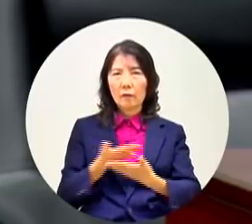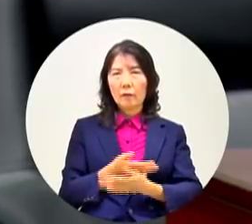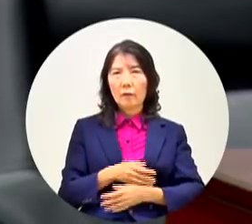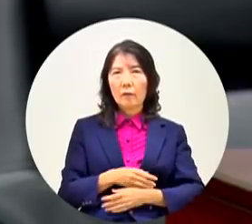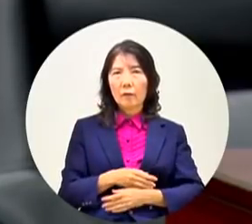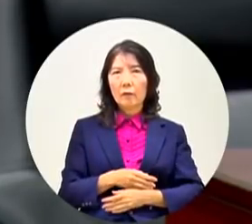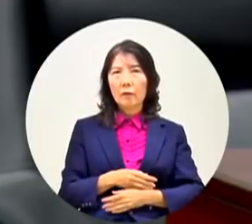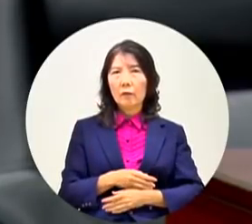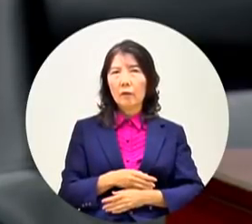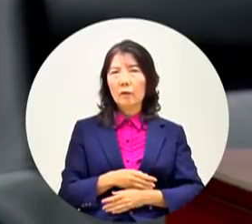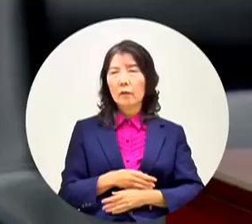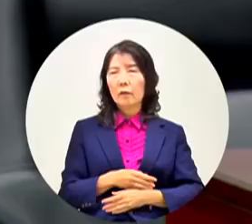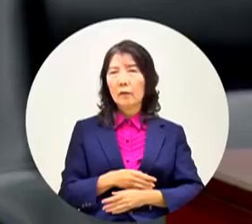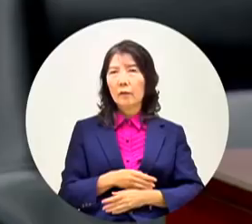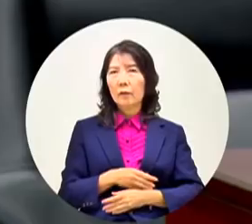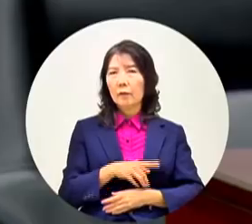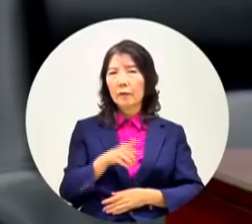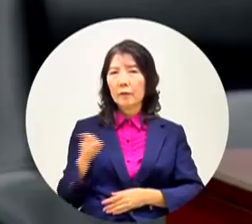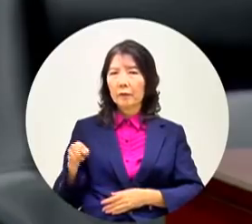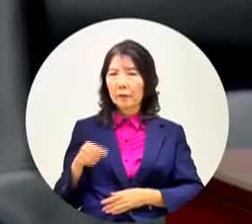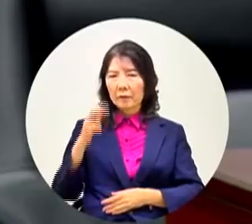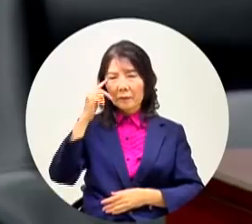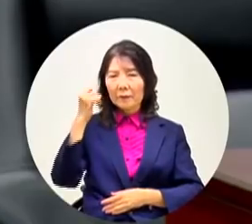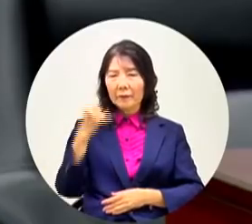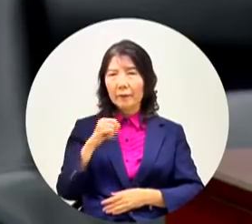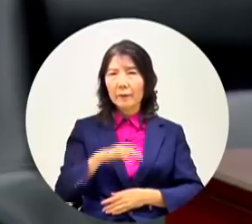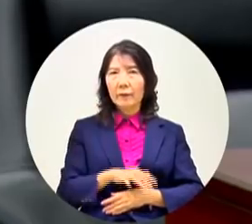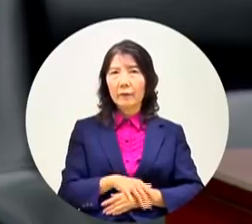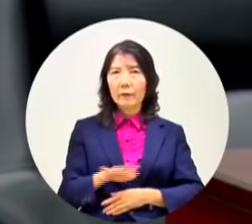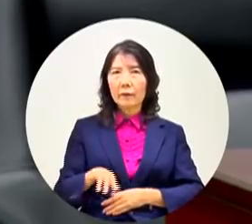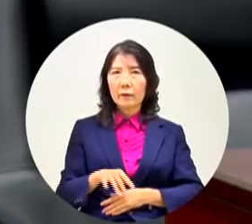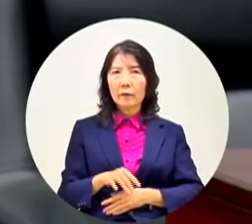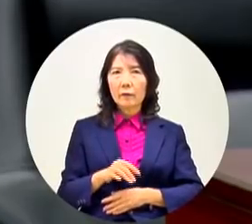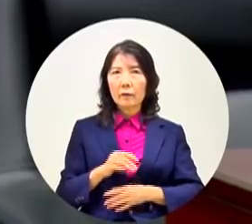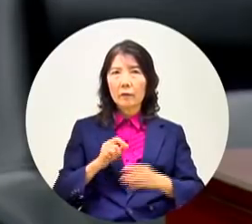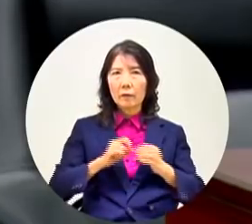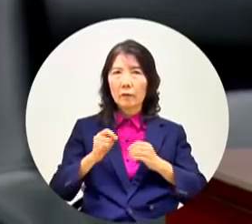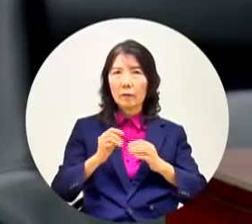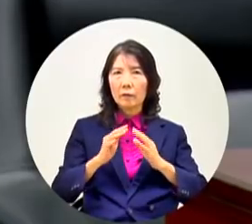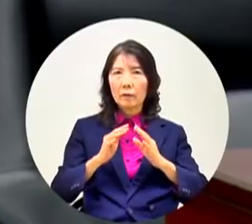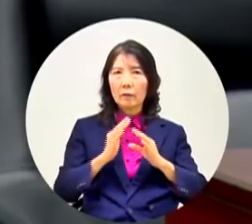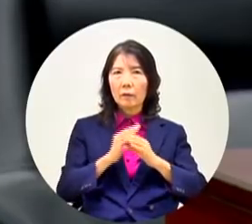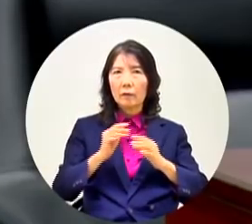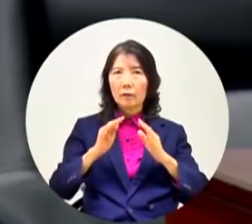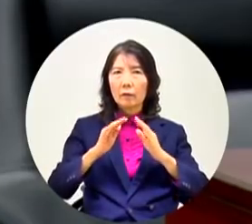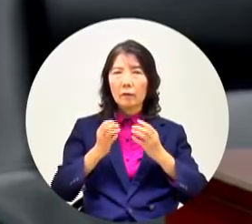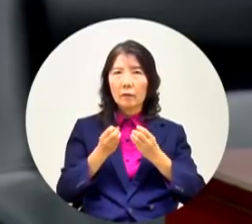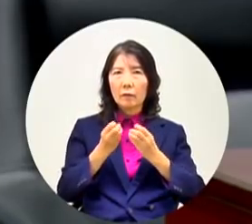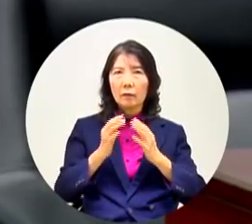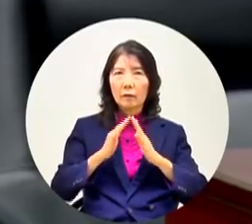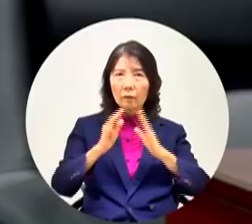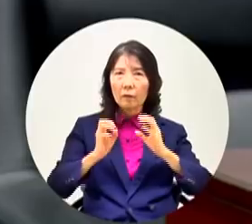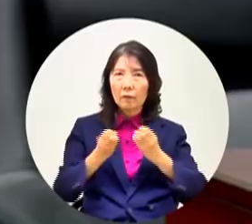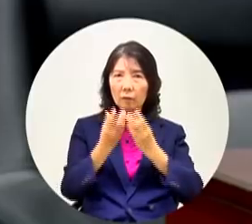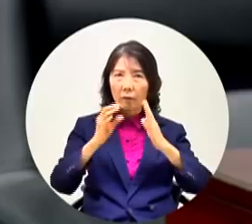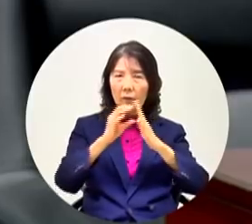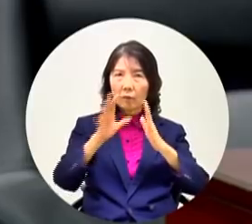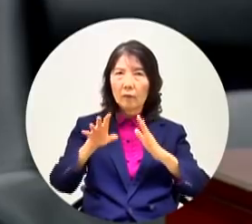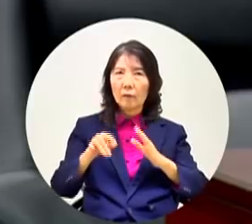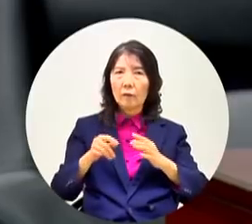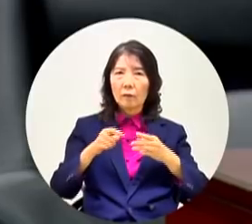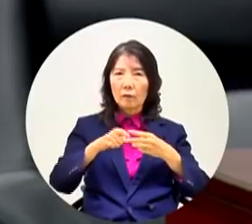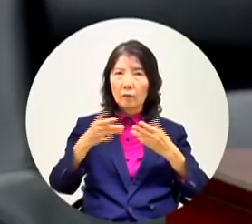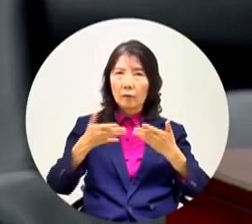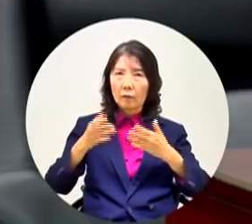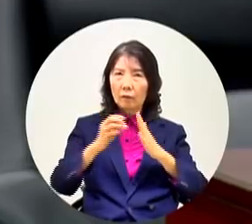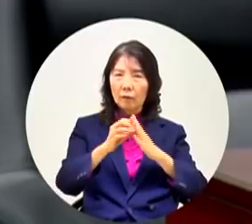无好的现象哦。当初过去迄、那个规划当中，可能咱的都发局也好，跟我们是不是我们公务局在